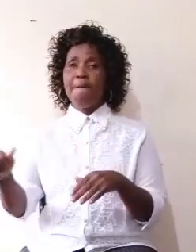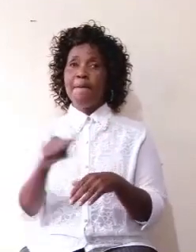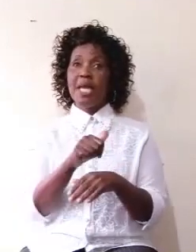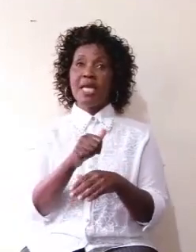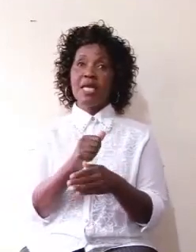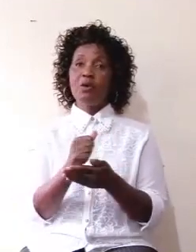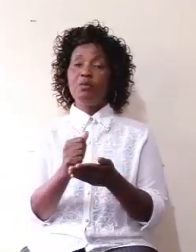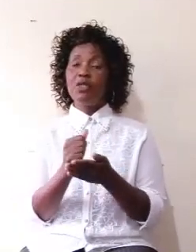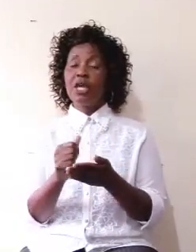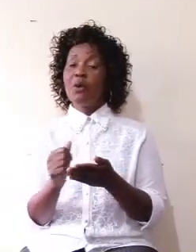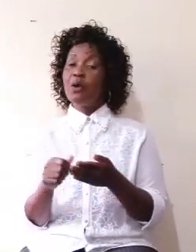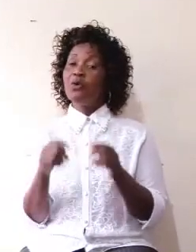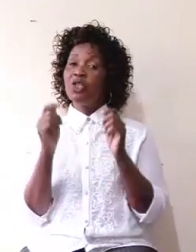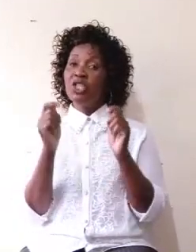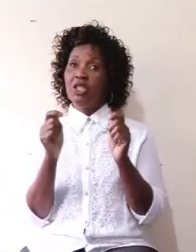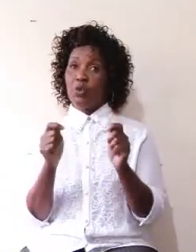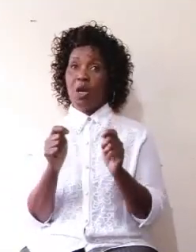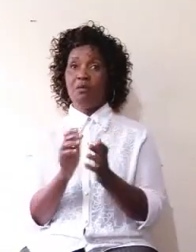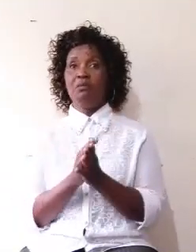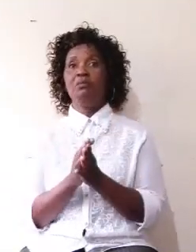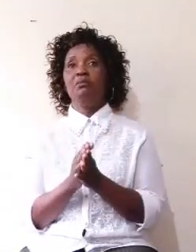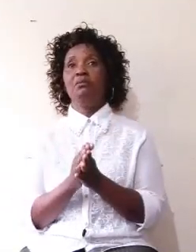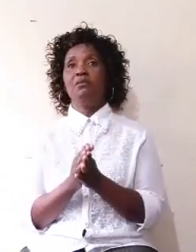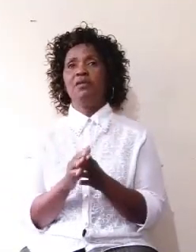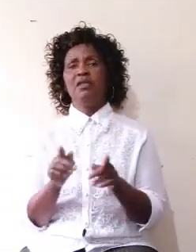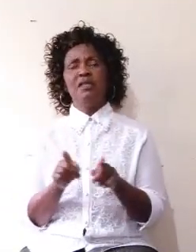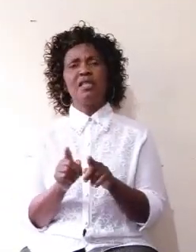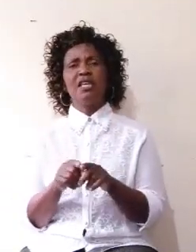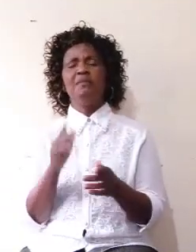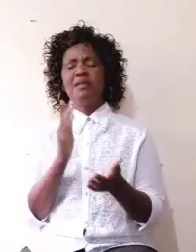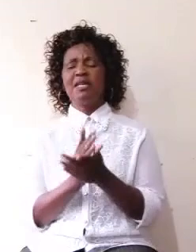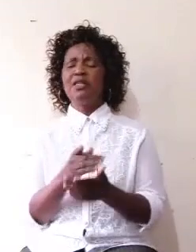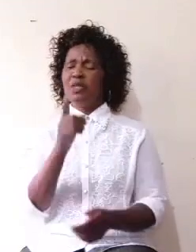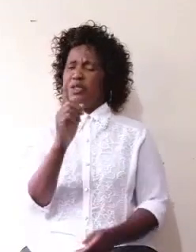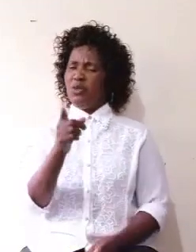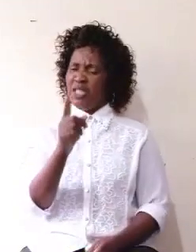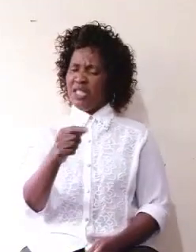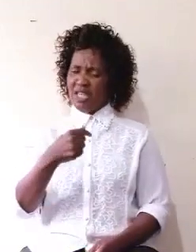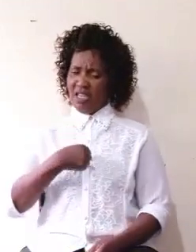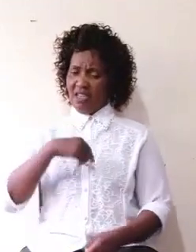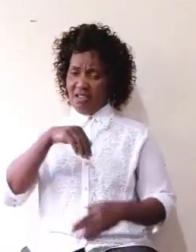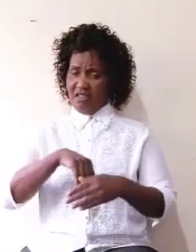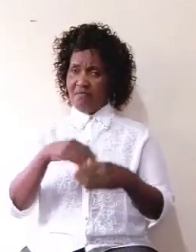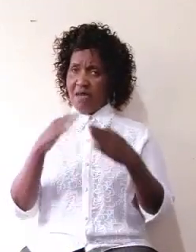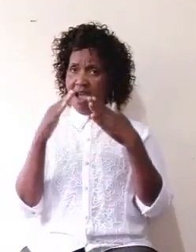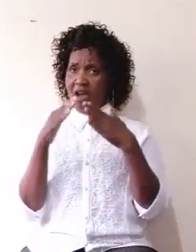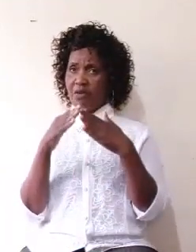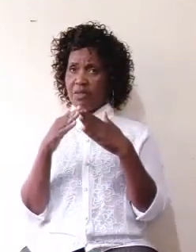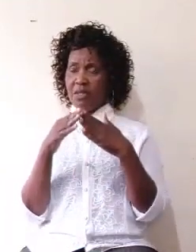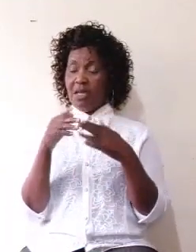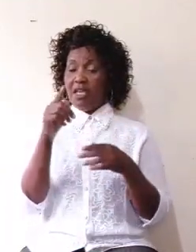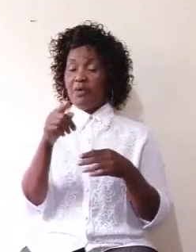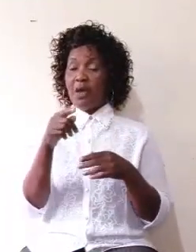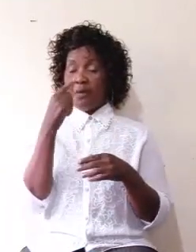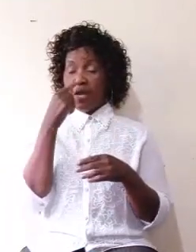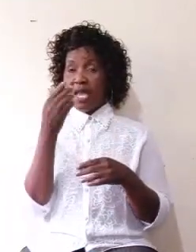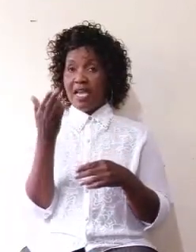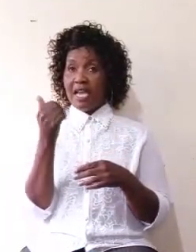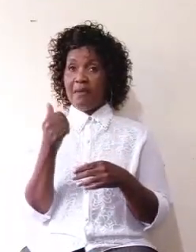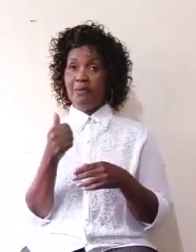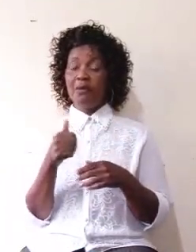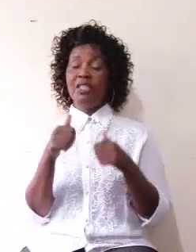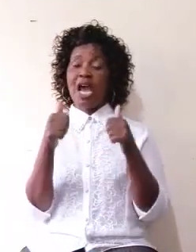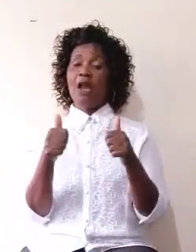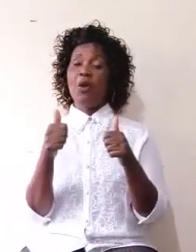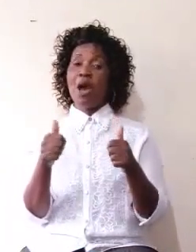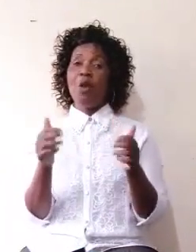pano zvine basa rechi imimi zvamava muchiziva kuti ndiripo madi kusvika nditsvaga first dzokera unorayirwa kwaka izvo zvandoramba zvokutongwa mumba